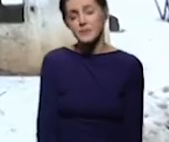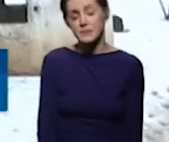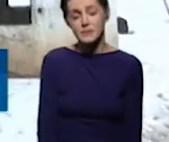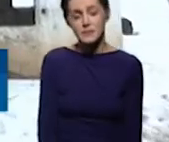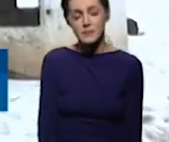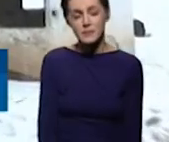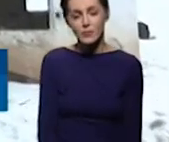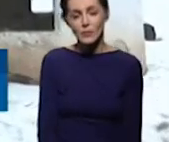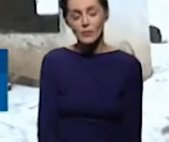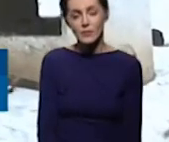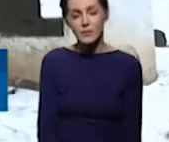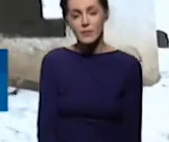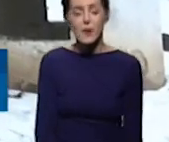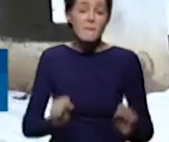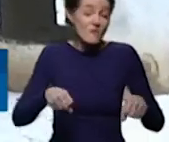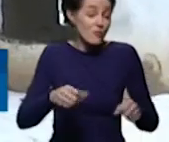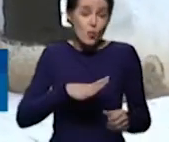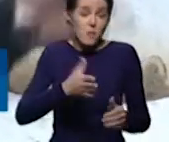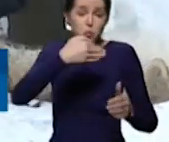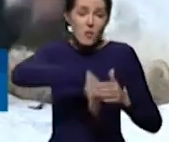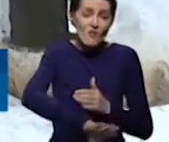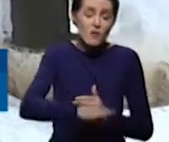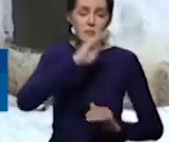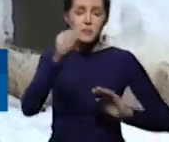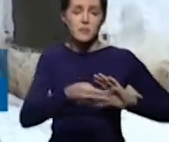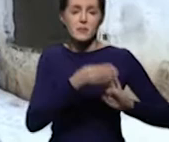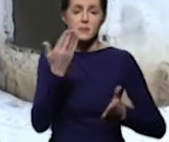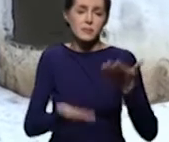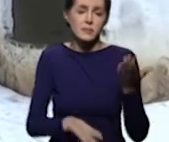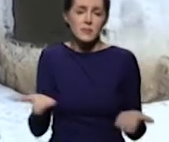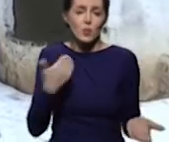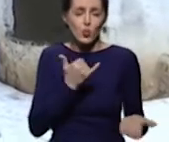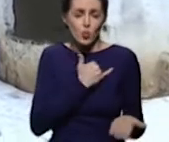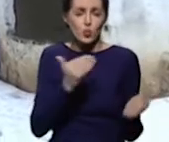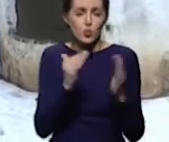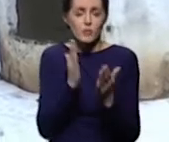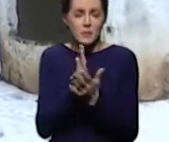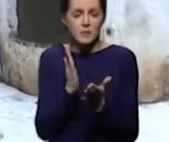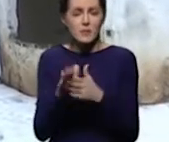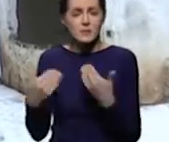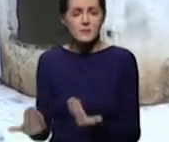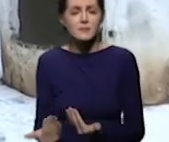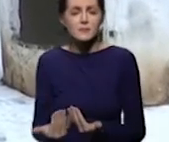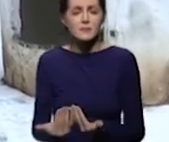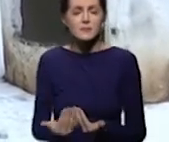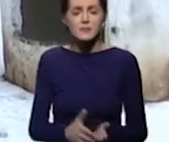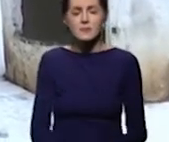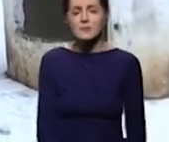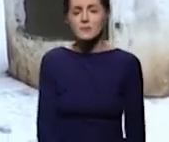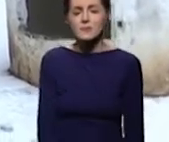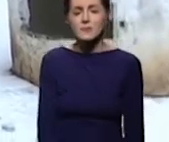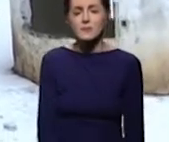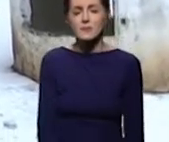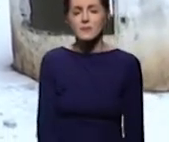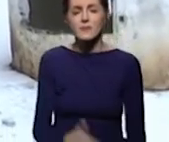знаю. Десь в підвалах може. Ну, у нас в домі там підвала немає практично. Тобто десь